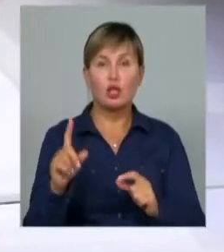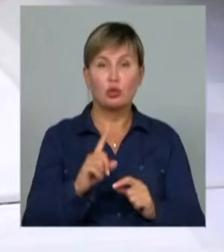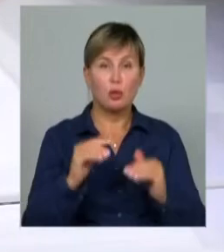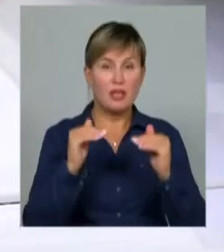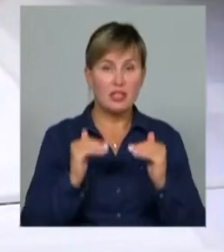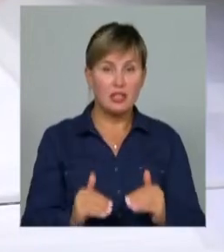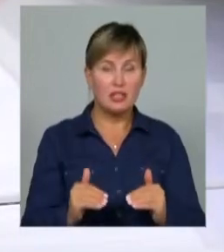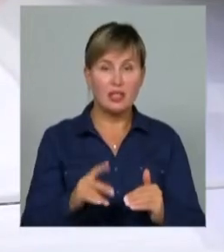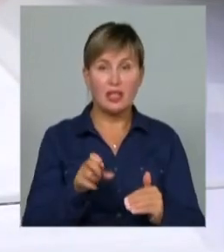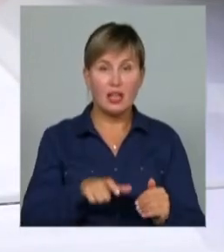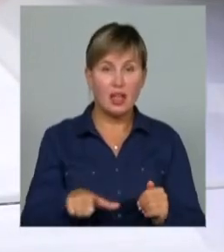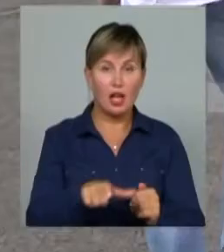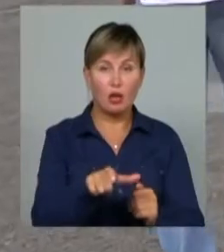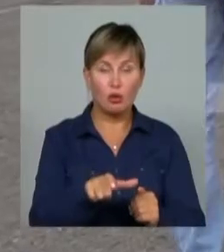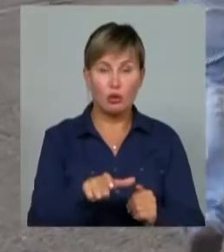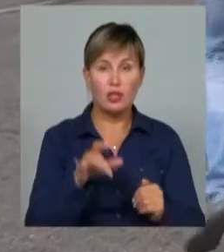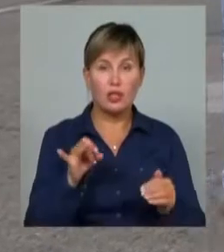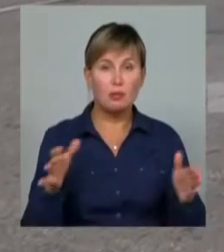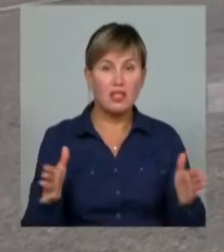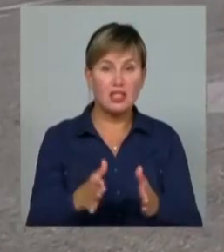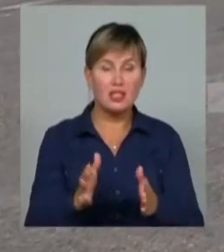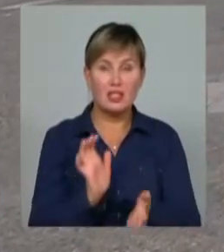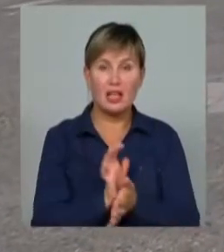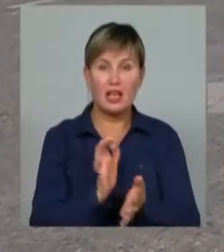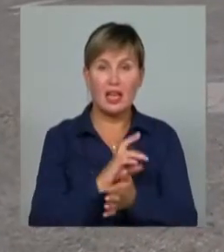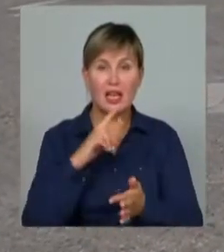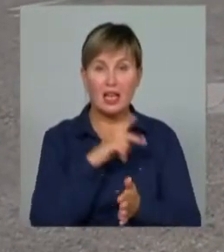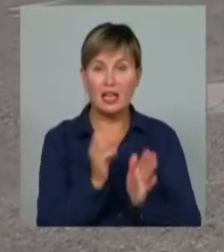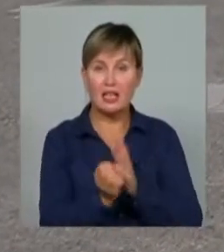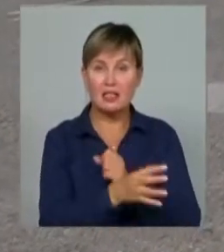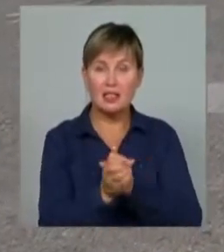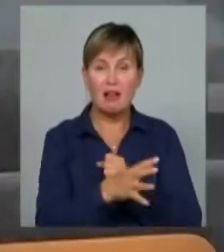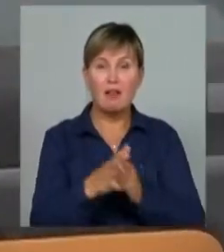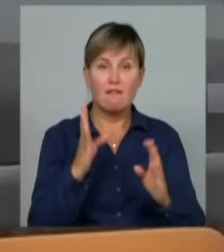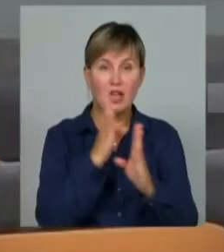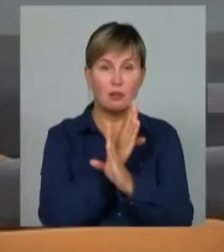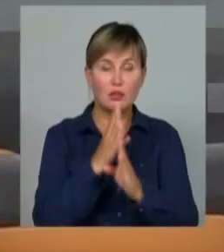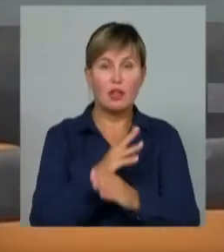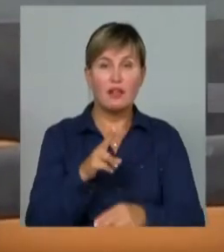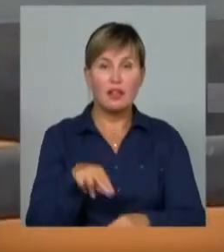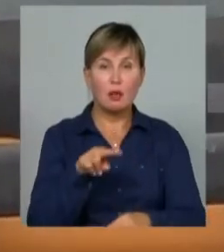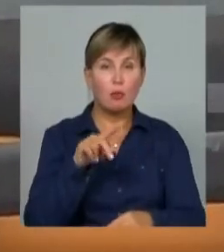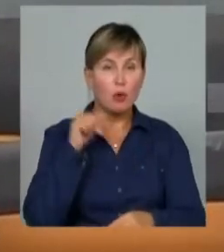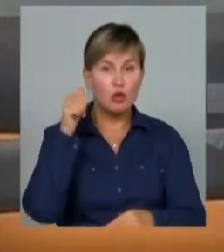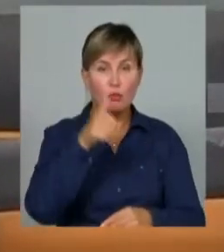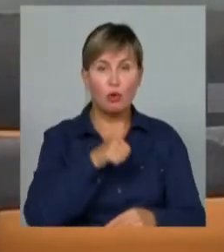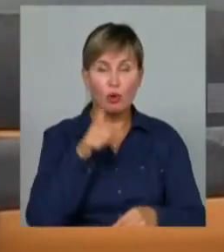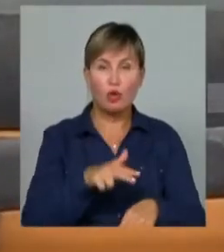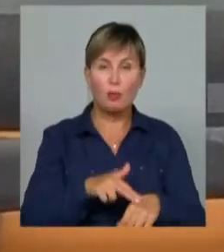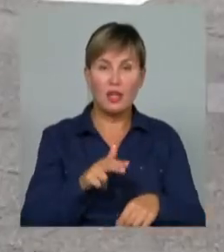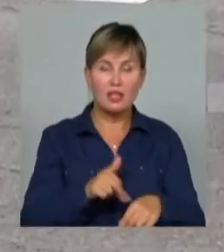снизить нагрузку на дорожную сеть и минимизировать выбросы загрязняющих веществ в атмосферу, с декабря прошлого года патрульная